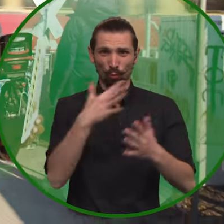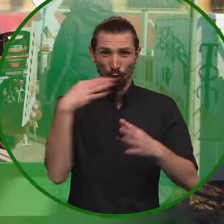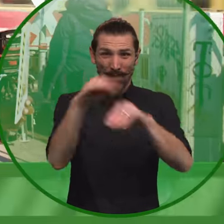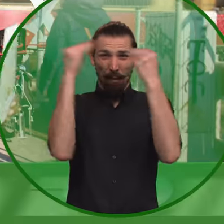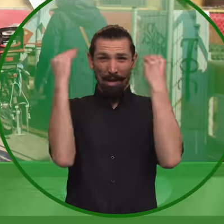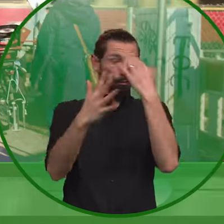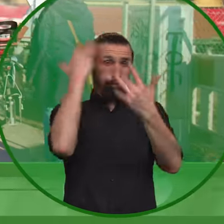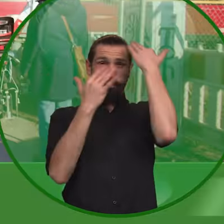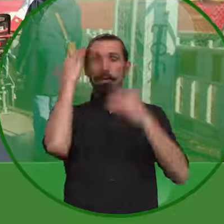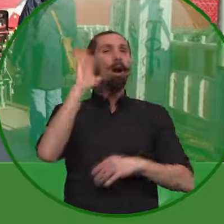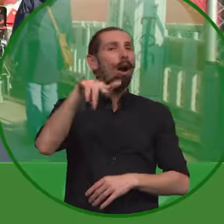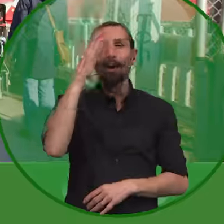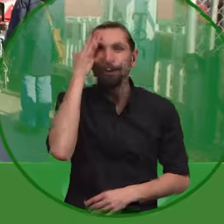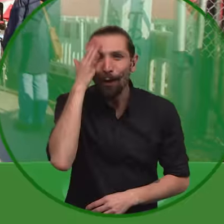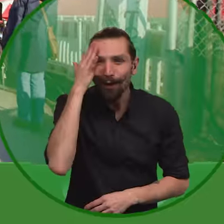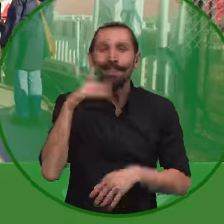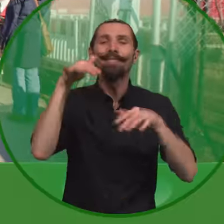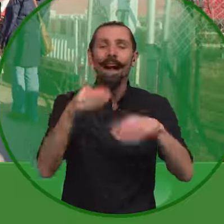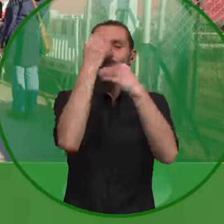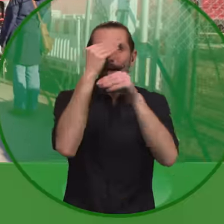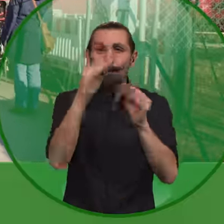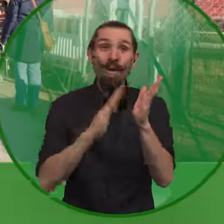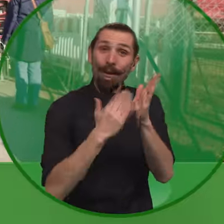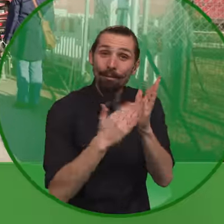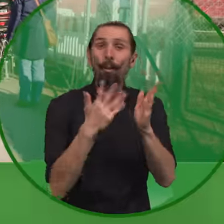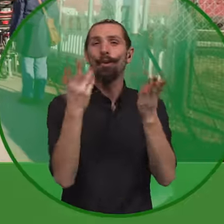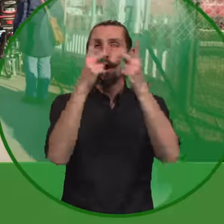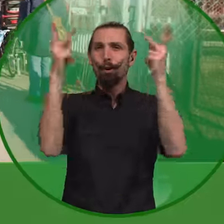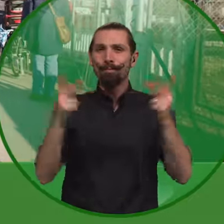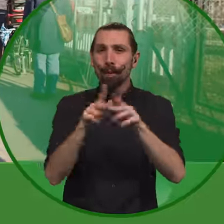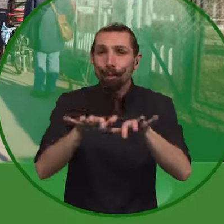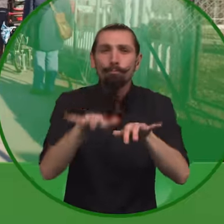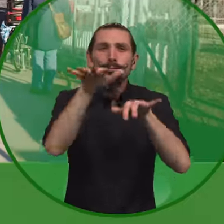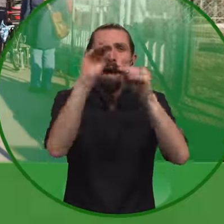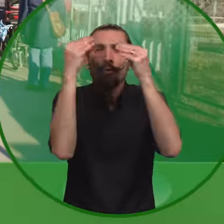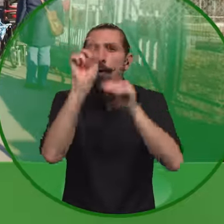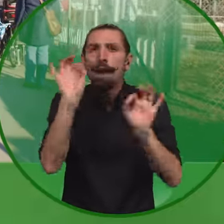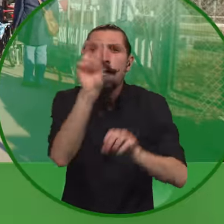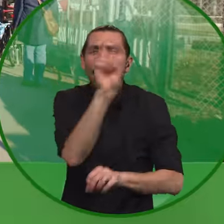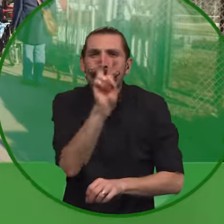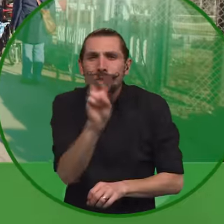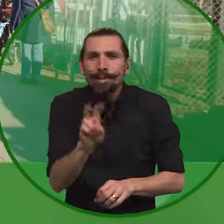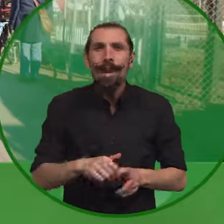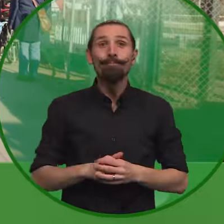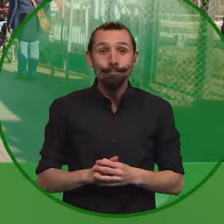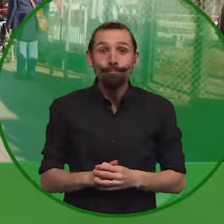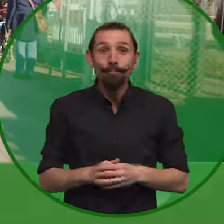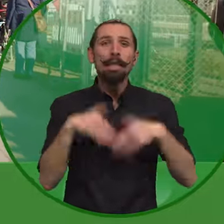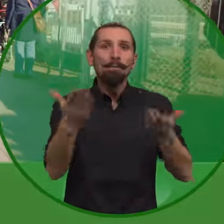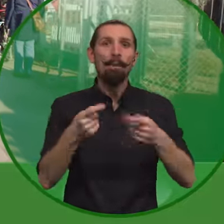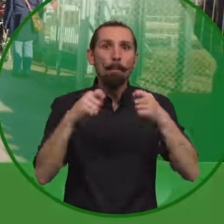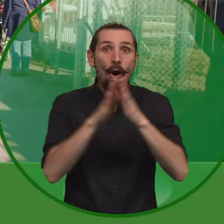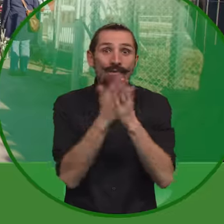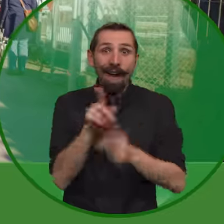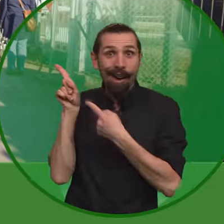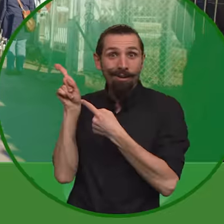Das ging Ihnen jetzt zu schnell? Keine Sorge, Sie können alle Informationen auch jederzeit nochmal nachlesen in unseren Apps und auf unserer Webseite.